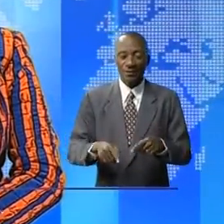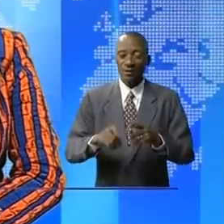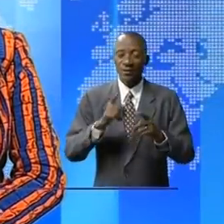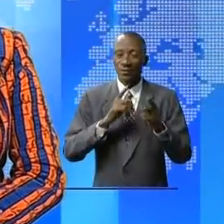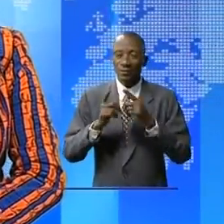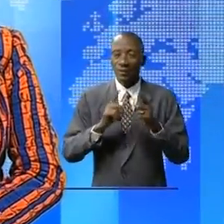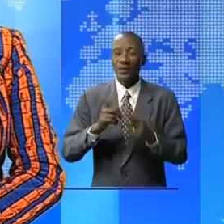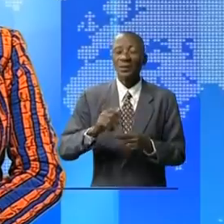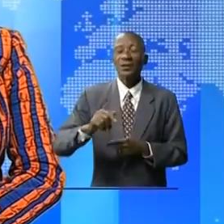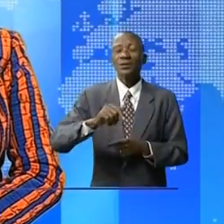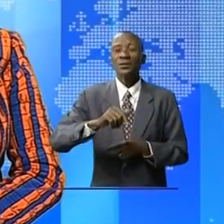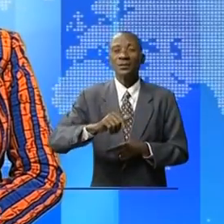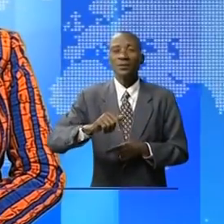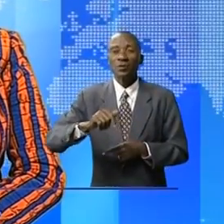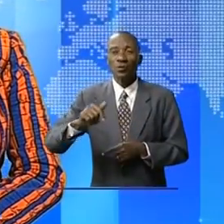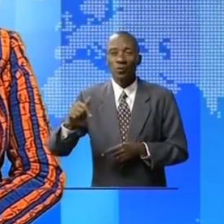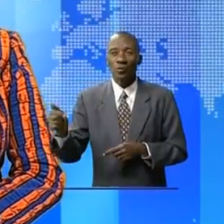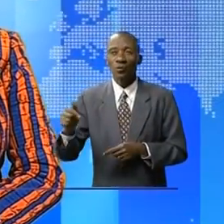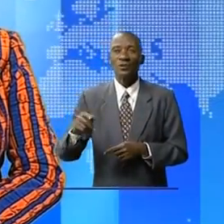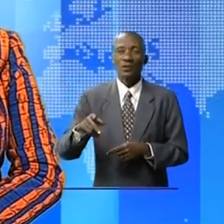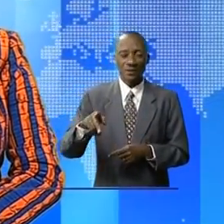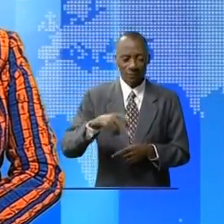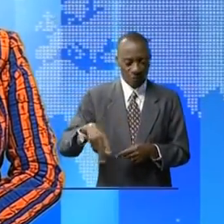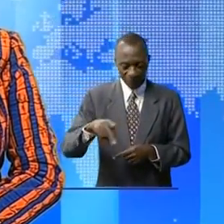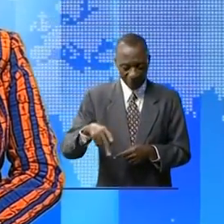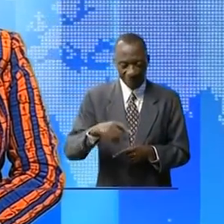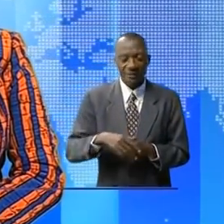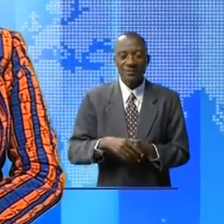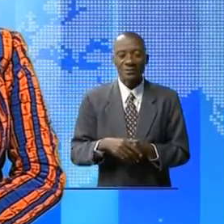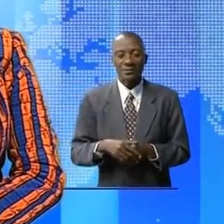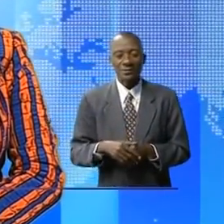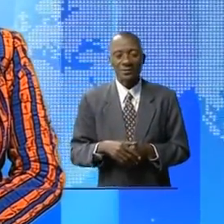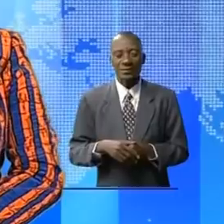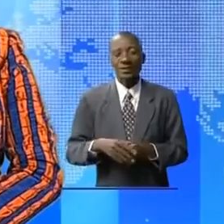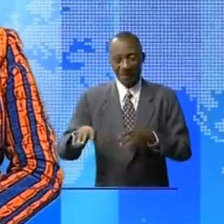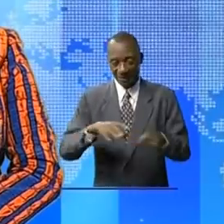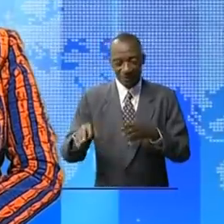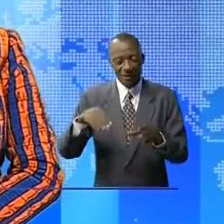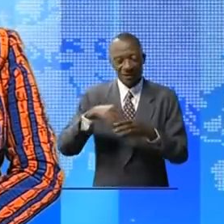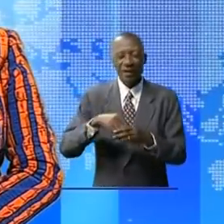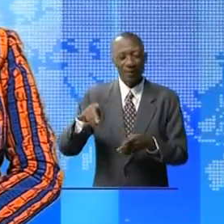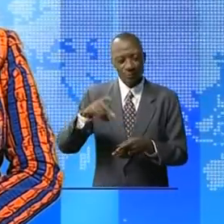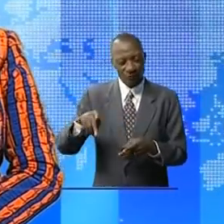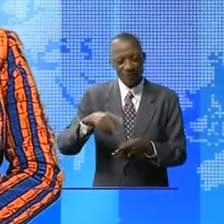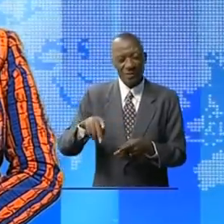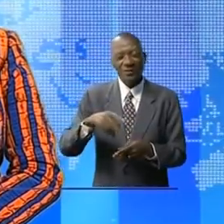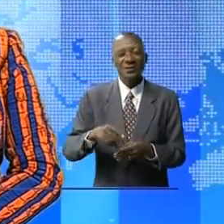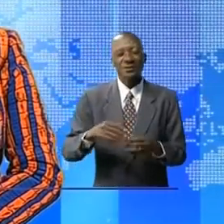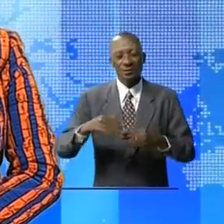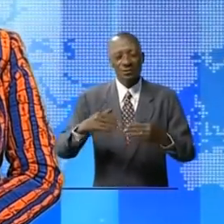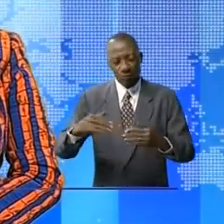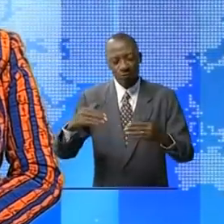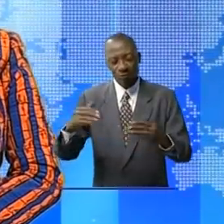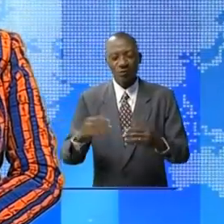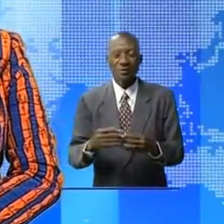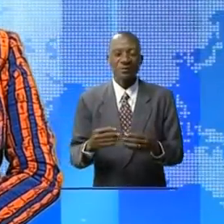une première télé locale dans le chef-lieu du Maniema. Pour ce faire, une cérémonie officielle de lancement a eu lieu en